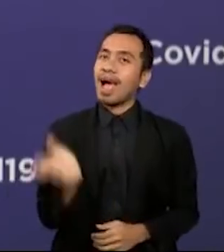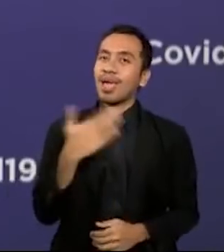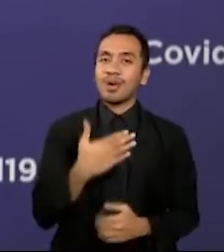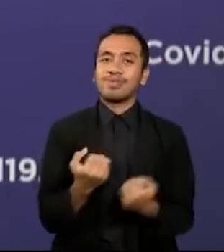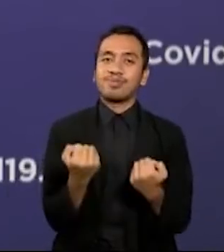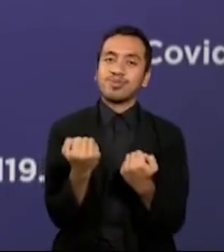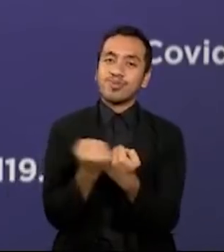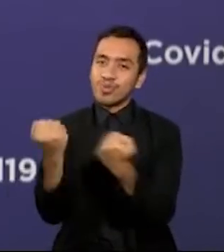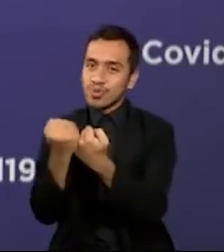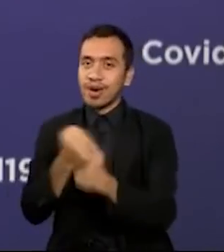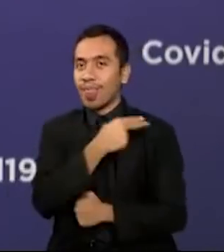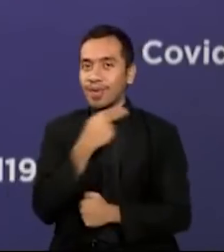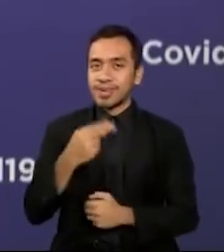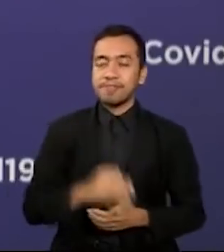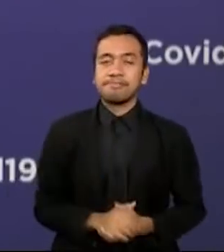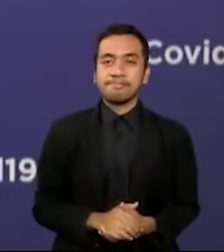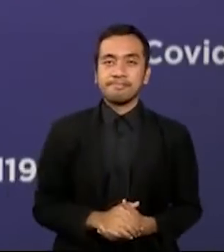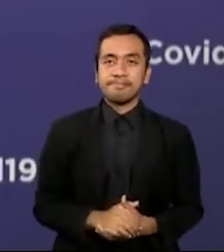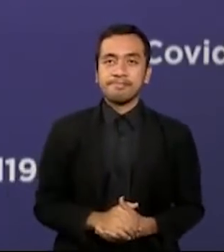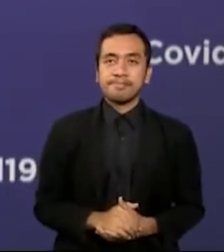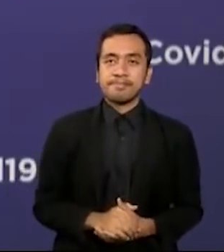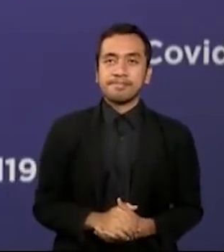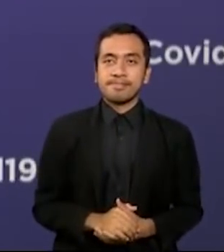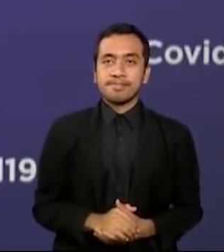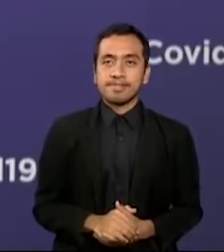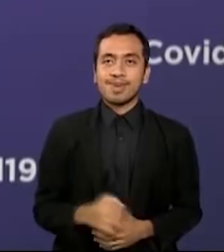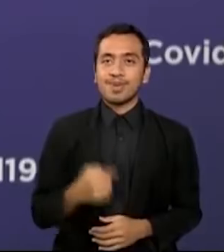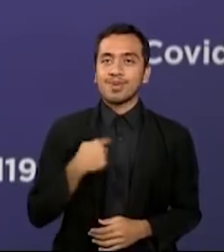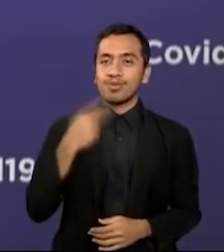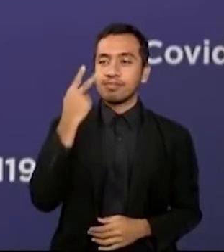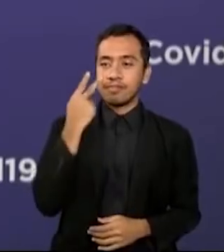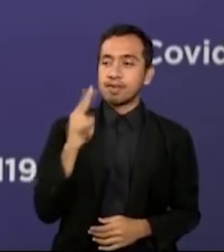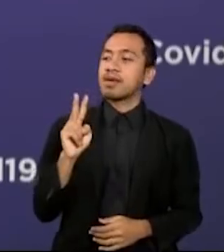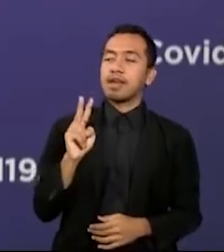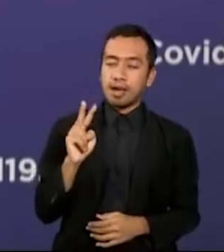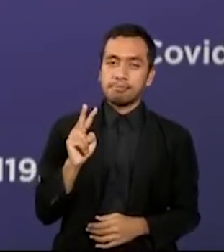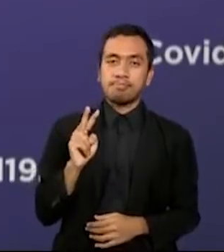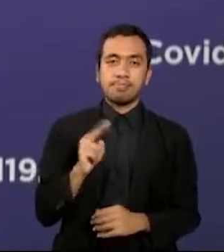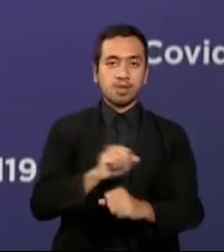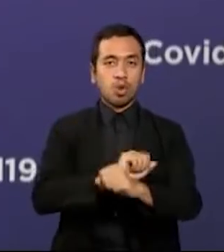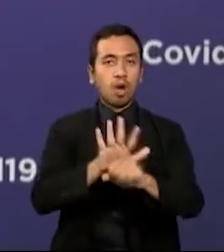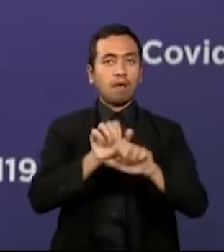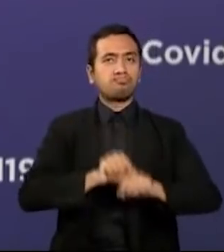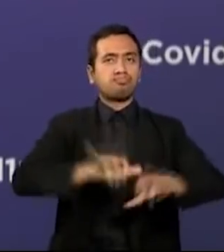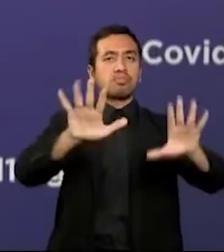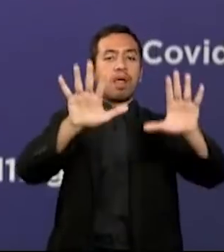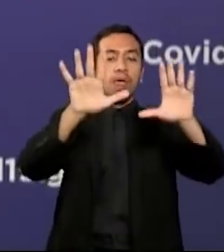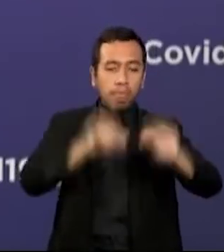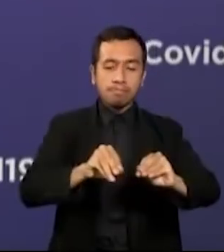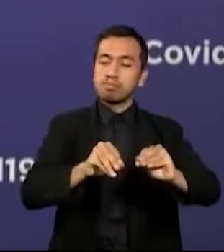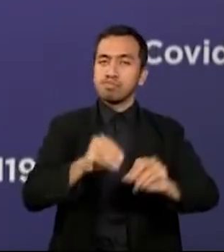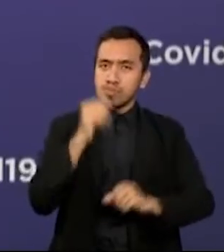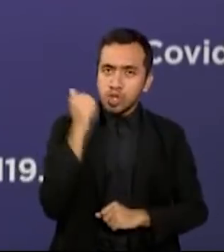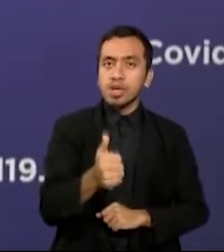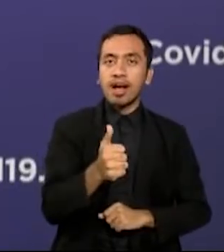bangsa. Saya yakin saudara-saudara sekalian, pasti kita bisa mengalahkan COVID-19 dan melewati pandemi